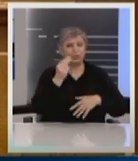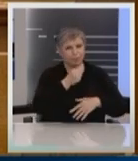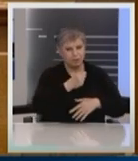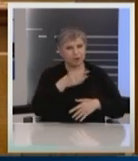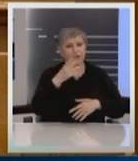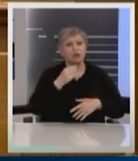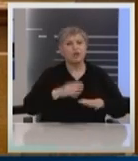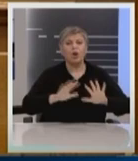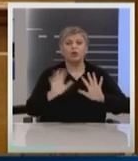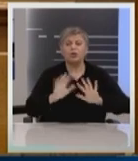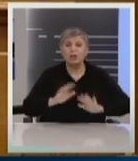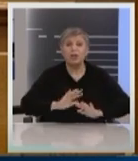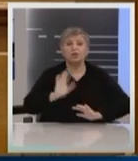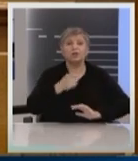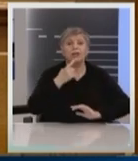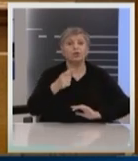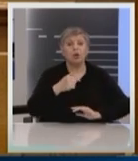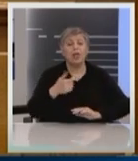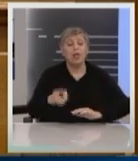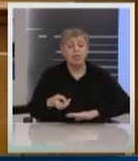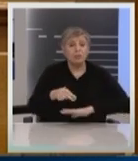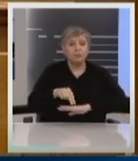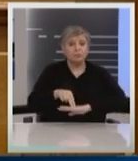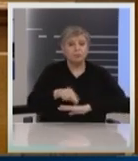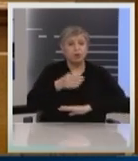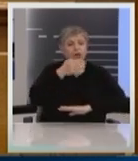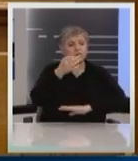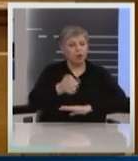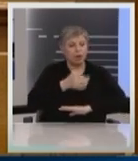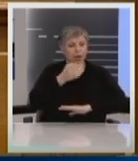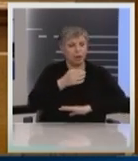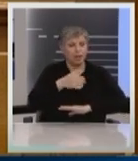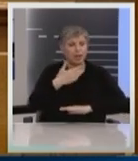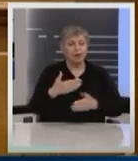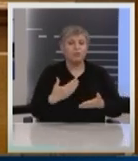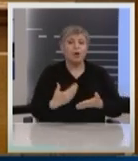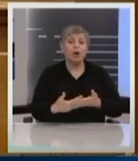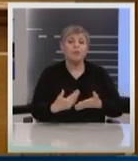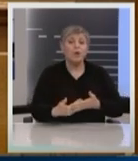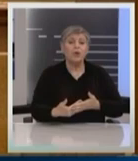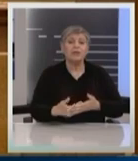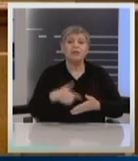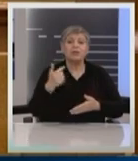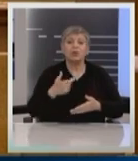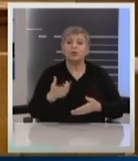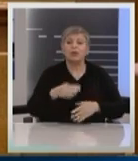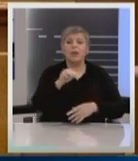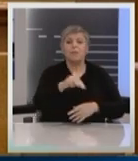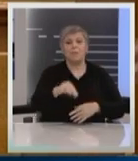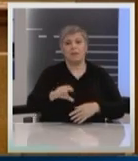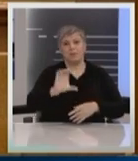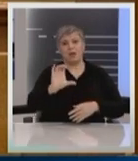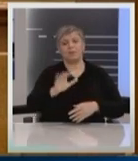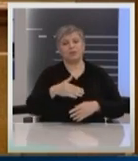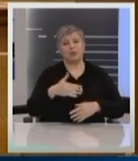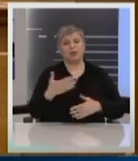μας σαμποτάρουν, το λέω και από τη Βουλή, κύριοι, και αυτό είναι δείγμα του πόσο καλά λειτουργούν τα ΜΜΕ,